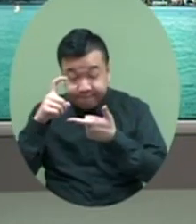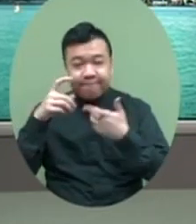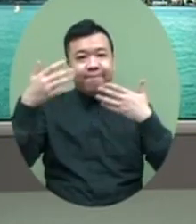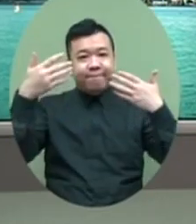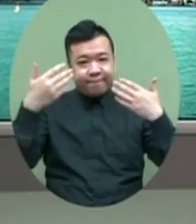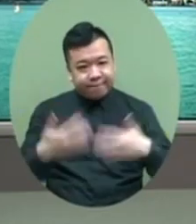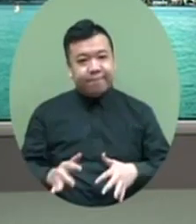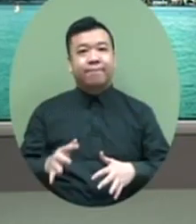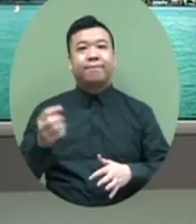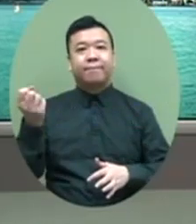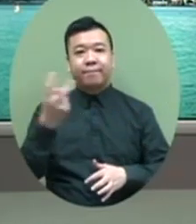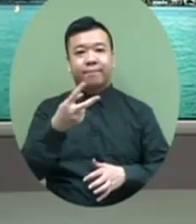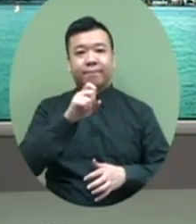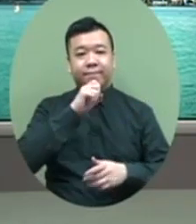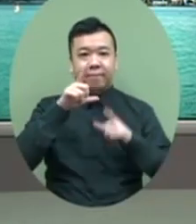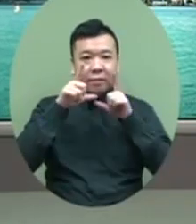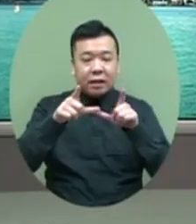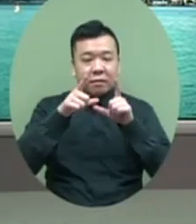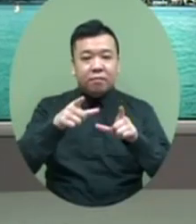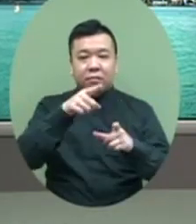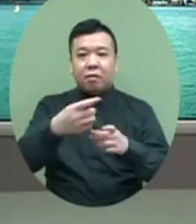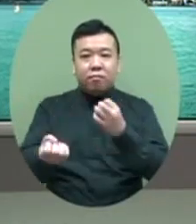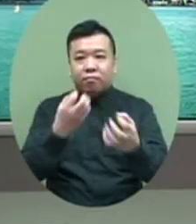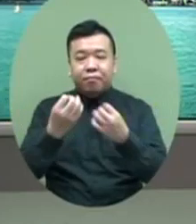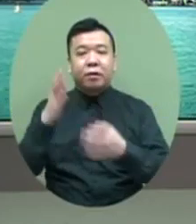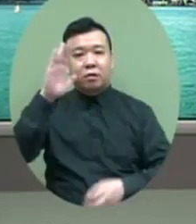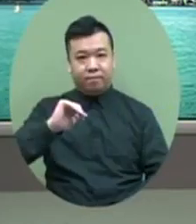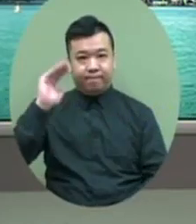咧就可以答大家少少問題。